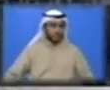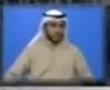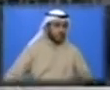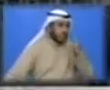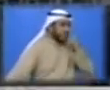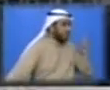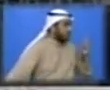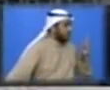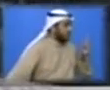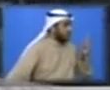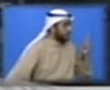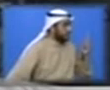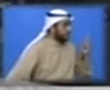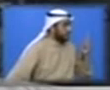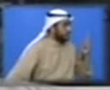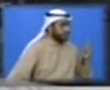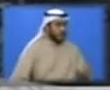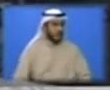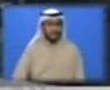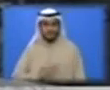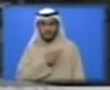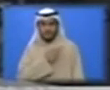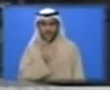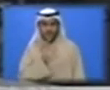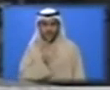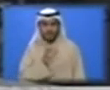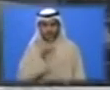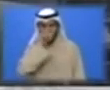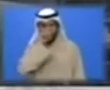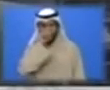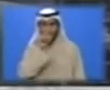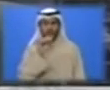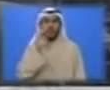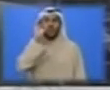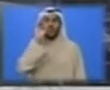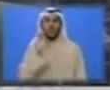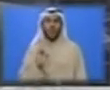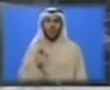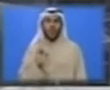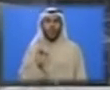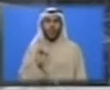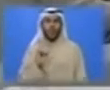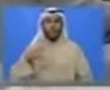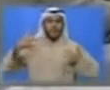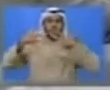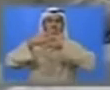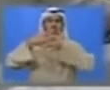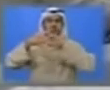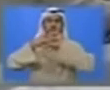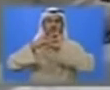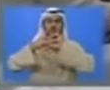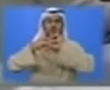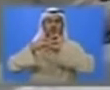في مدينة تولوز جنوب فرنسا، حيث مقر شركة إيرباص للطيران، أجرى وفد الخطوط الجوية الكويتية